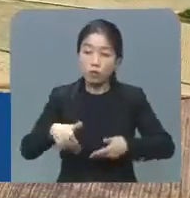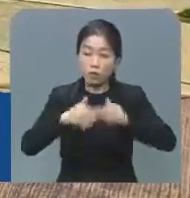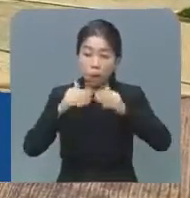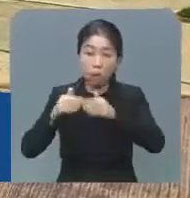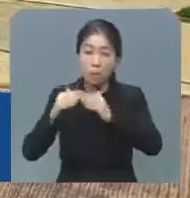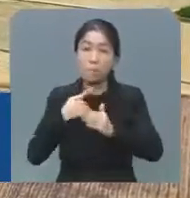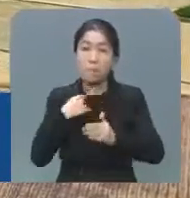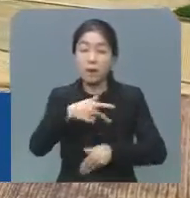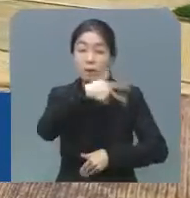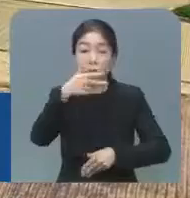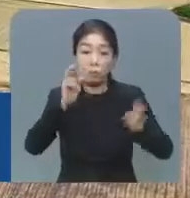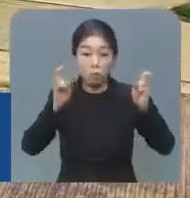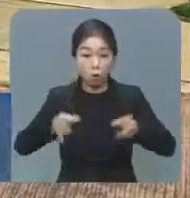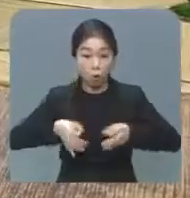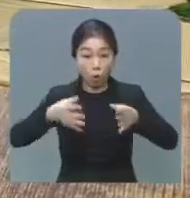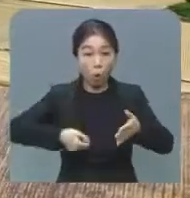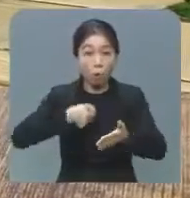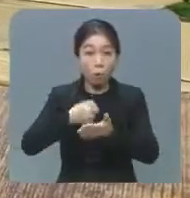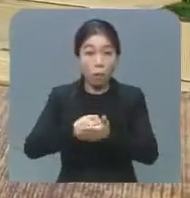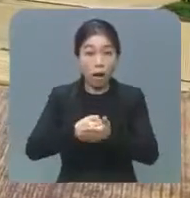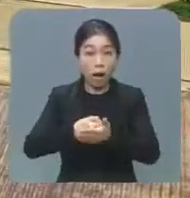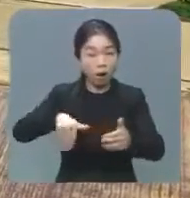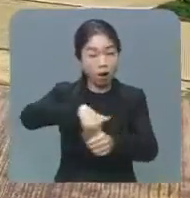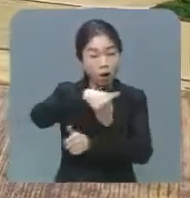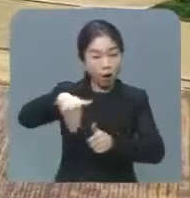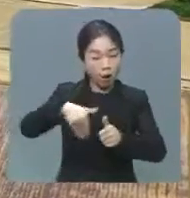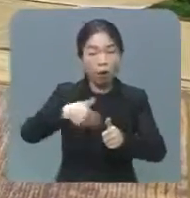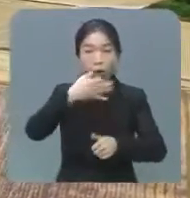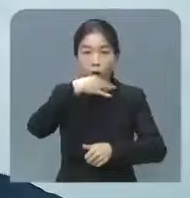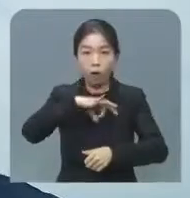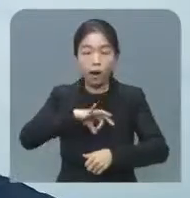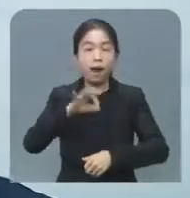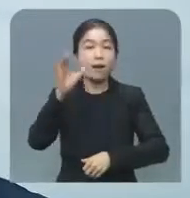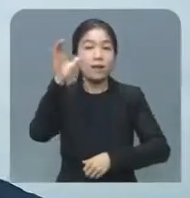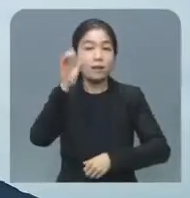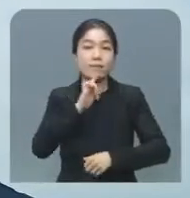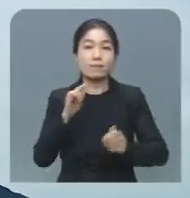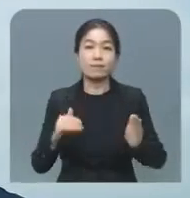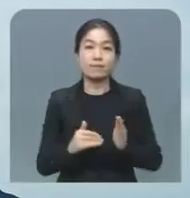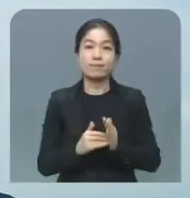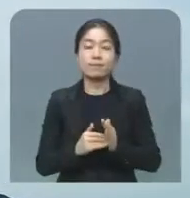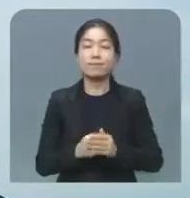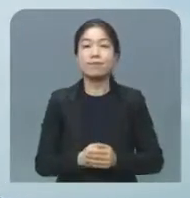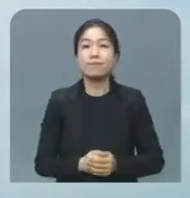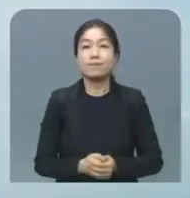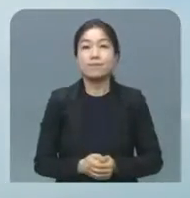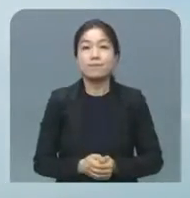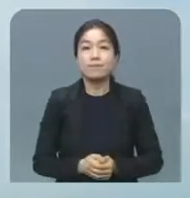투자를 결정 하면 지역 해상풍력 산업 생태계 조성에 도움이 될 것으로 기대하고 있습니다